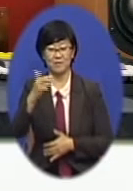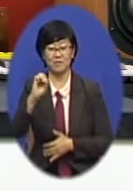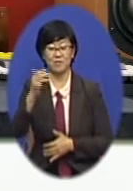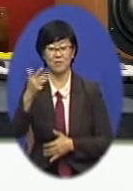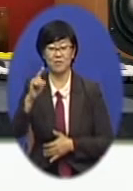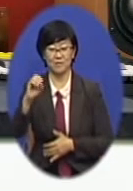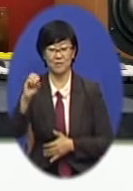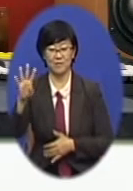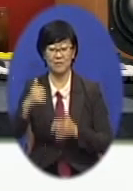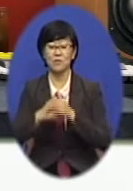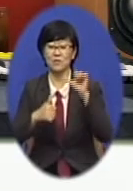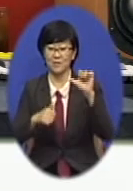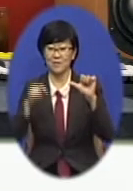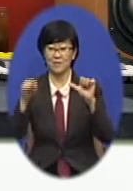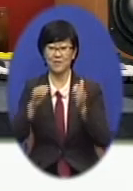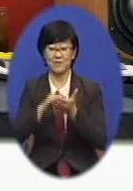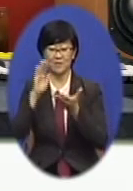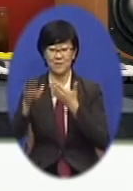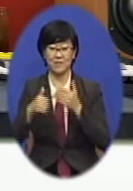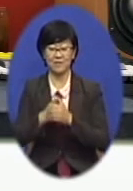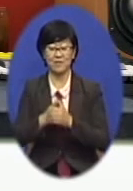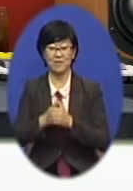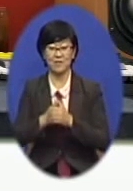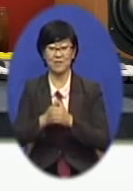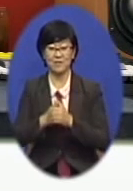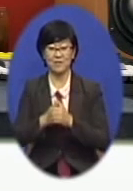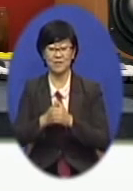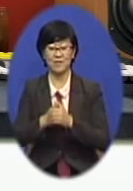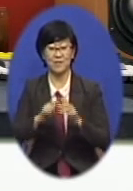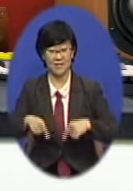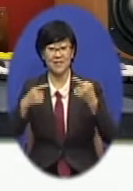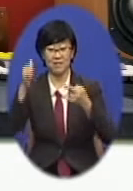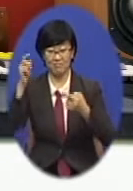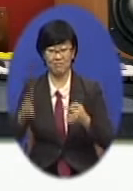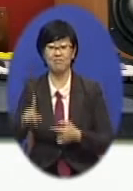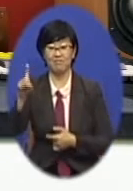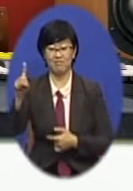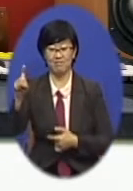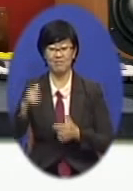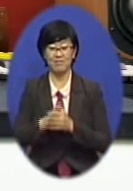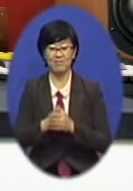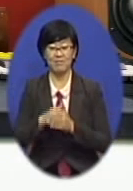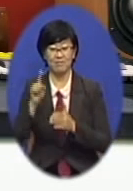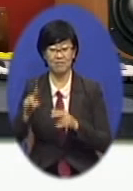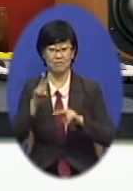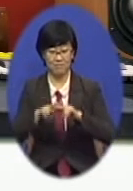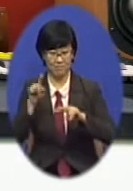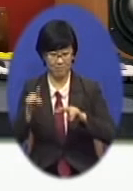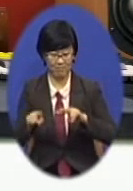060-608-1004 5번 시청자 심사입니다. 지금 11번입니다. 11번 누르시고